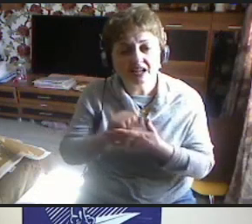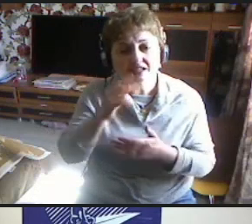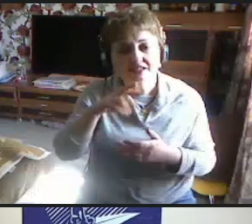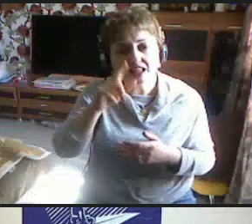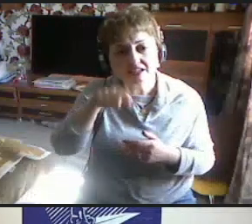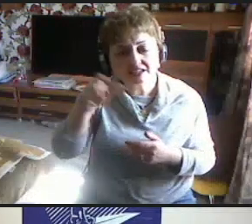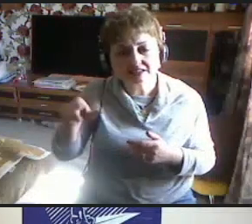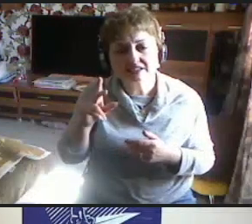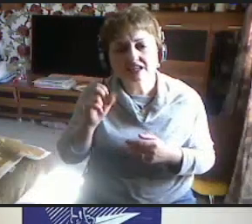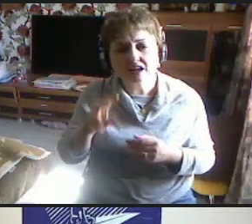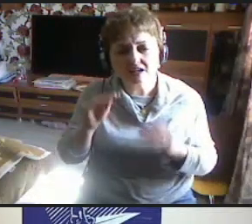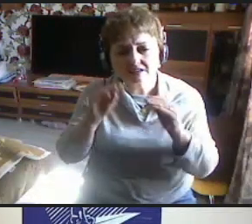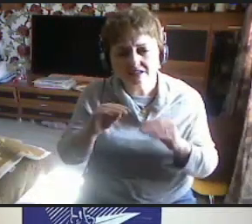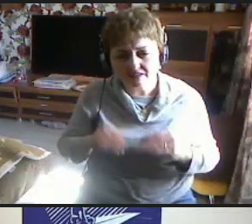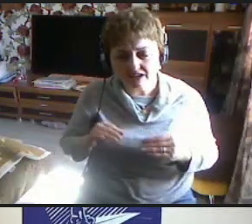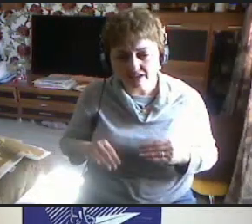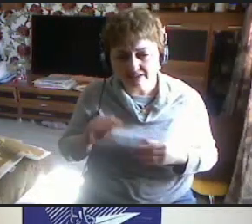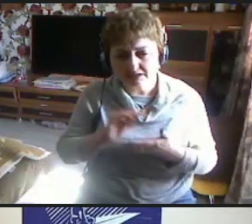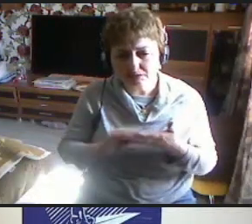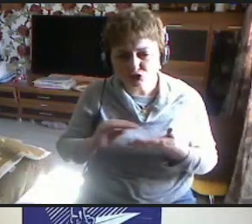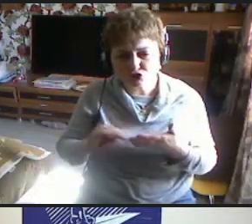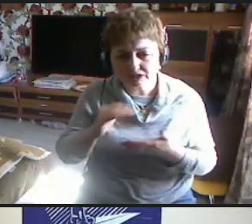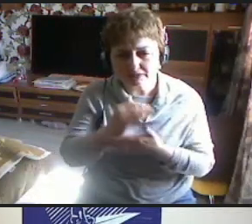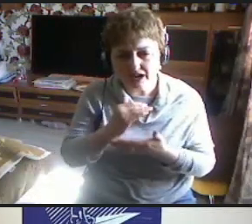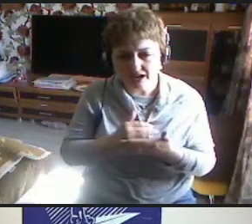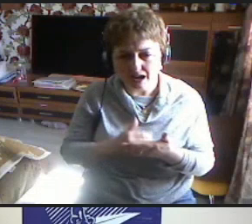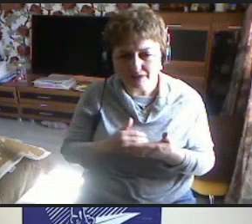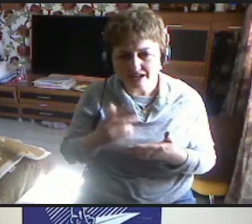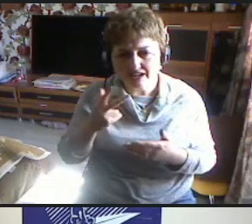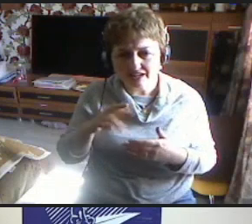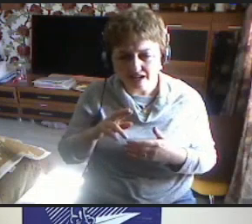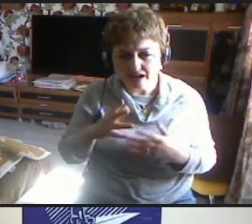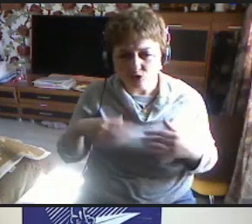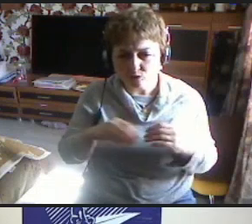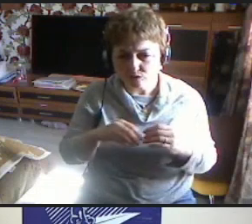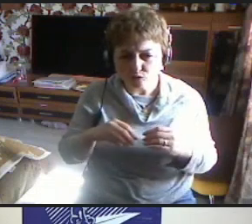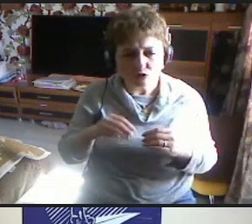и пишутся программы образования общие, индивидуальные.